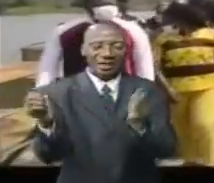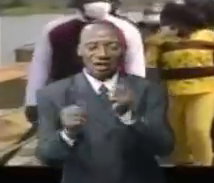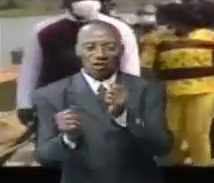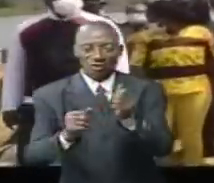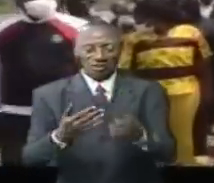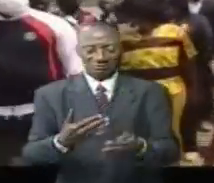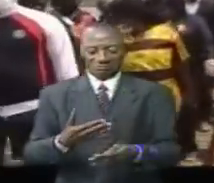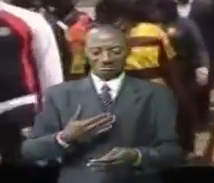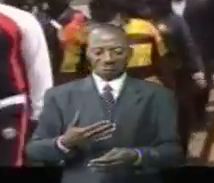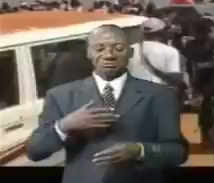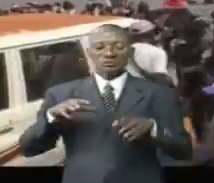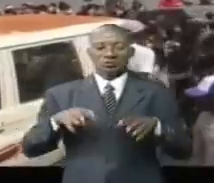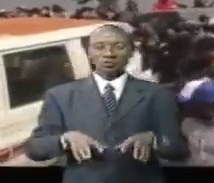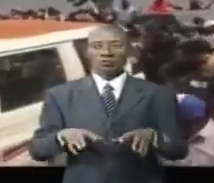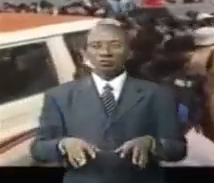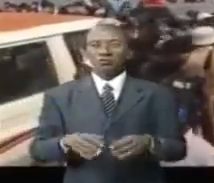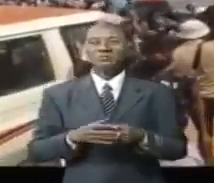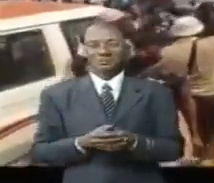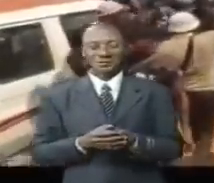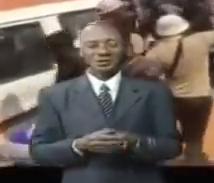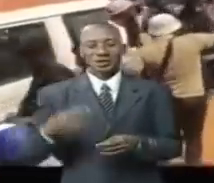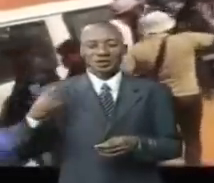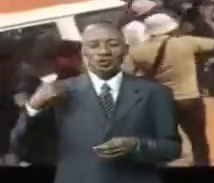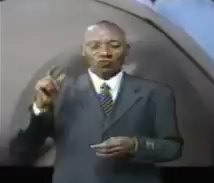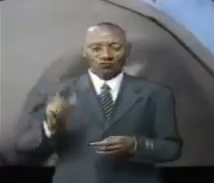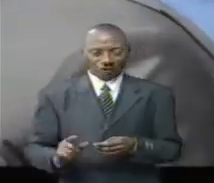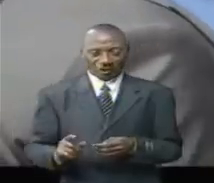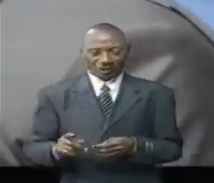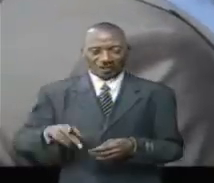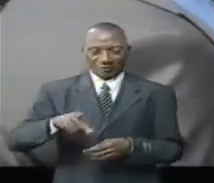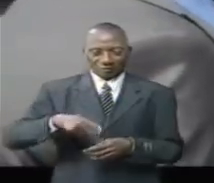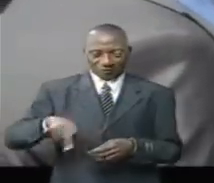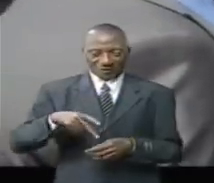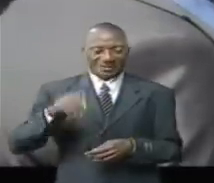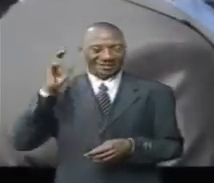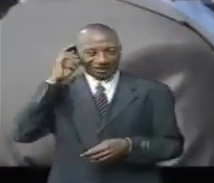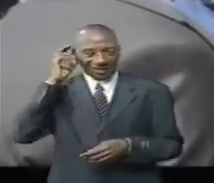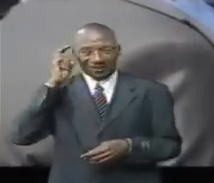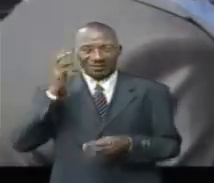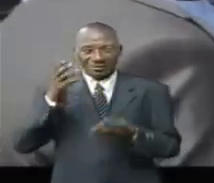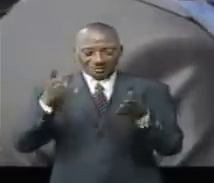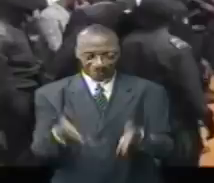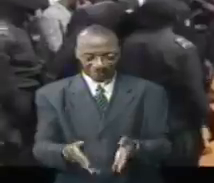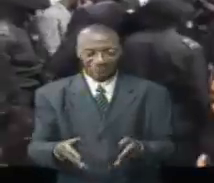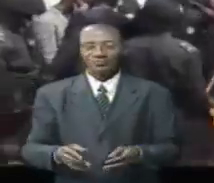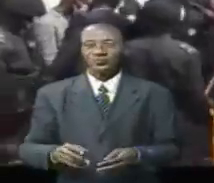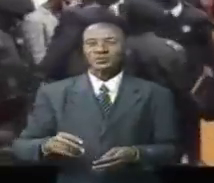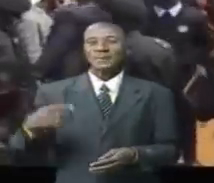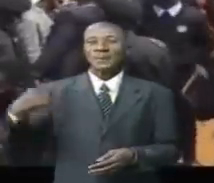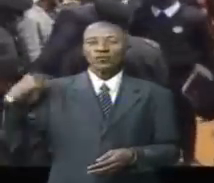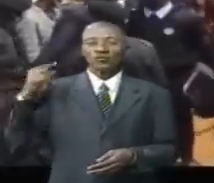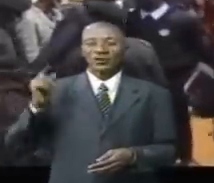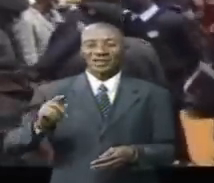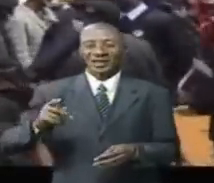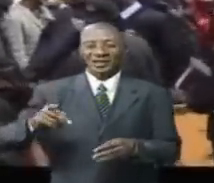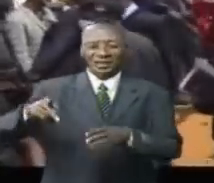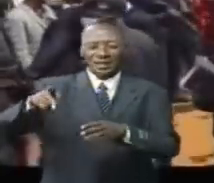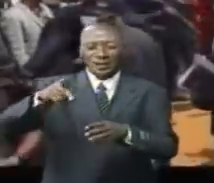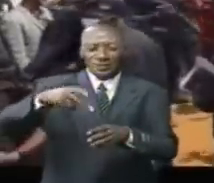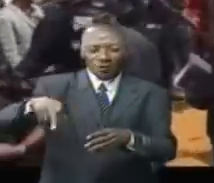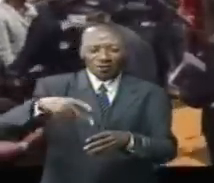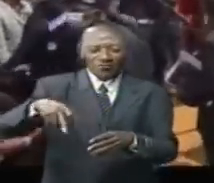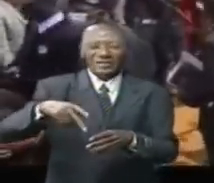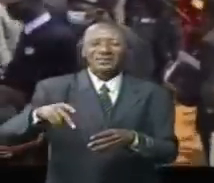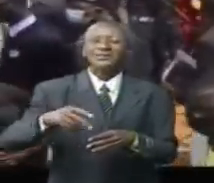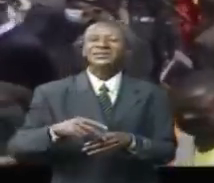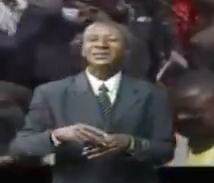9 juillet 2022 par le gouverneur Ernest Mwangala de Luanda Norte en Angola et John Kabeya Shikai du Kasai central en